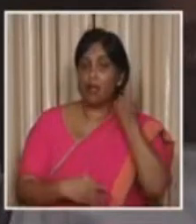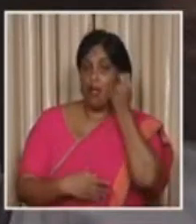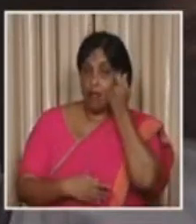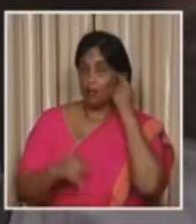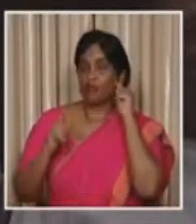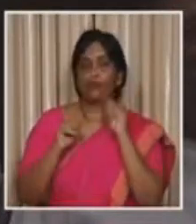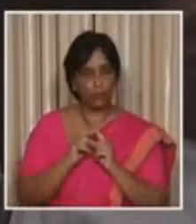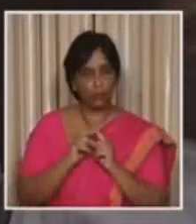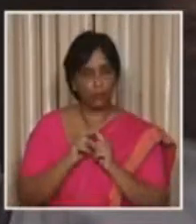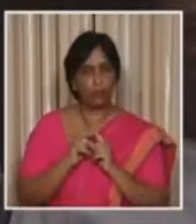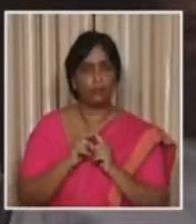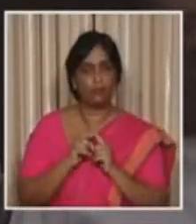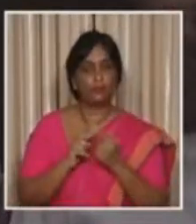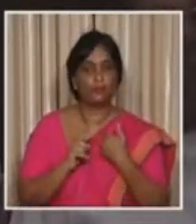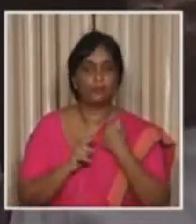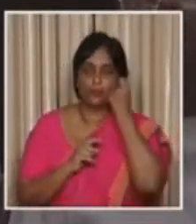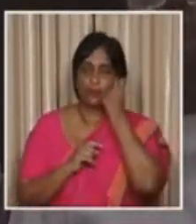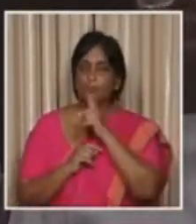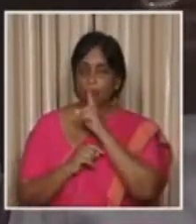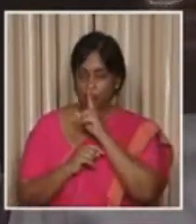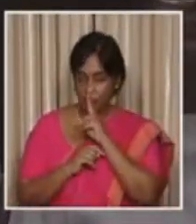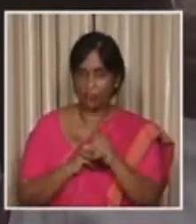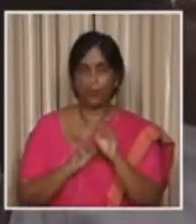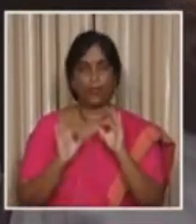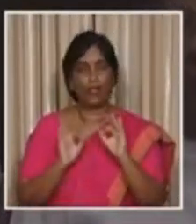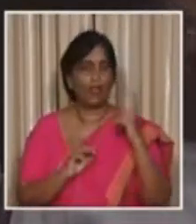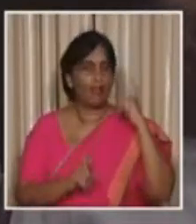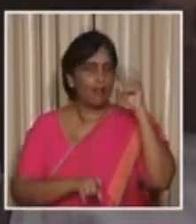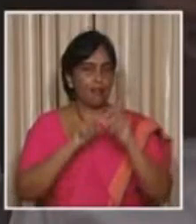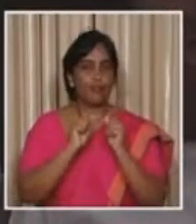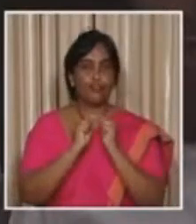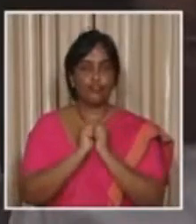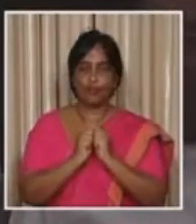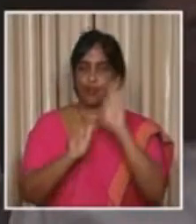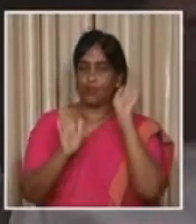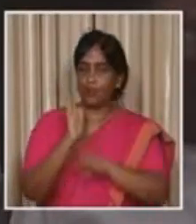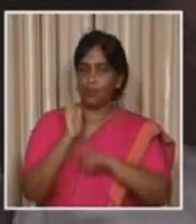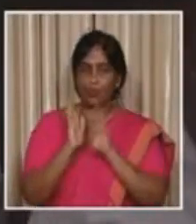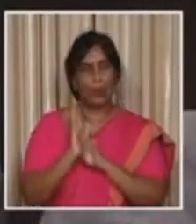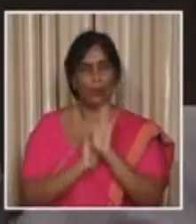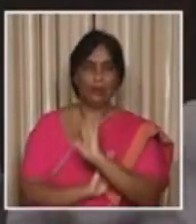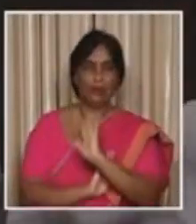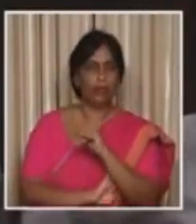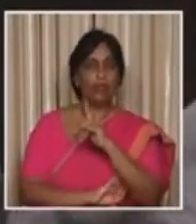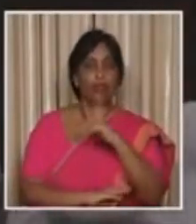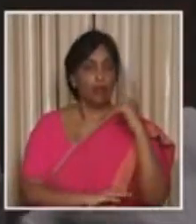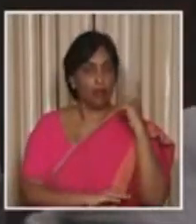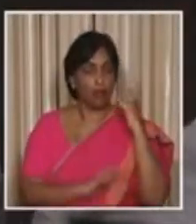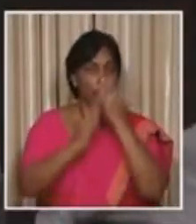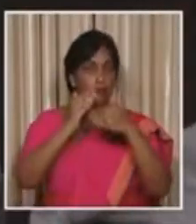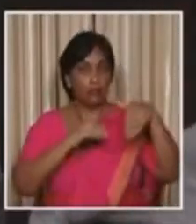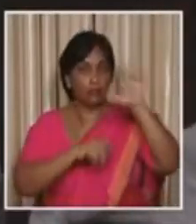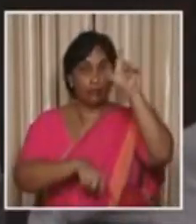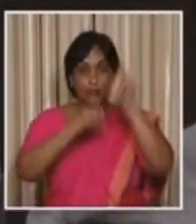යෝජනාව සම්බන්ධයෙන් මා අදහස් දක්වමින් සාමාන්‍ය සෙබළුන්ගේ රැකියා කප්පාදු කරනවට වඩා හමුදාවේ